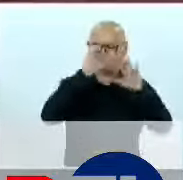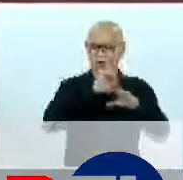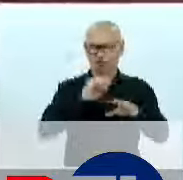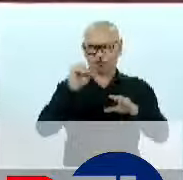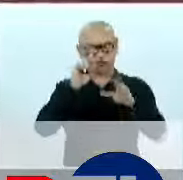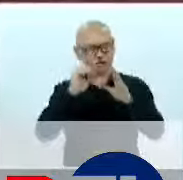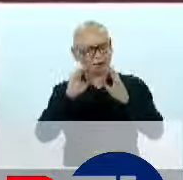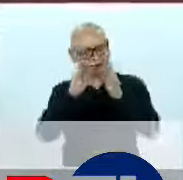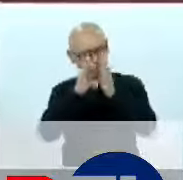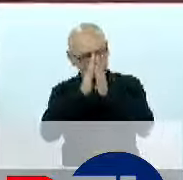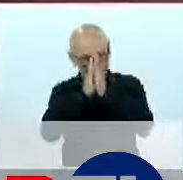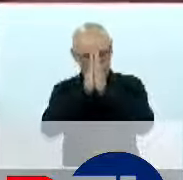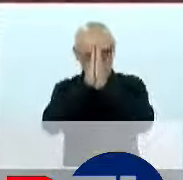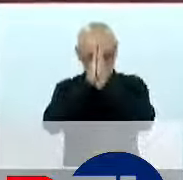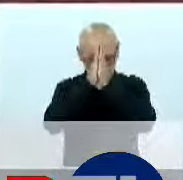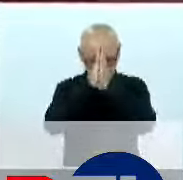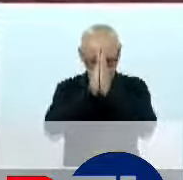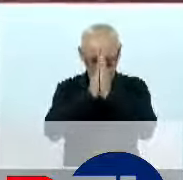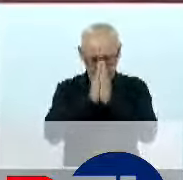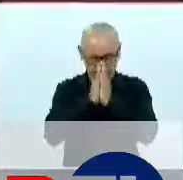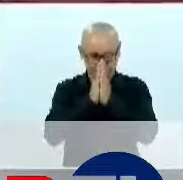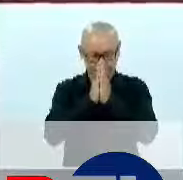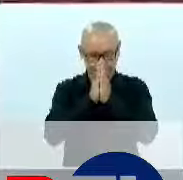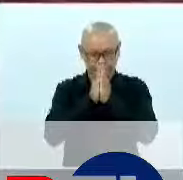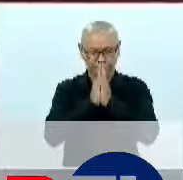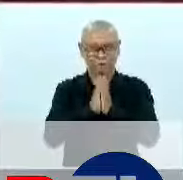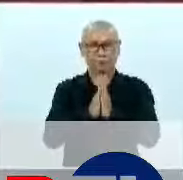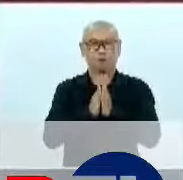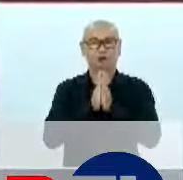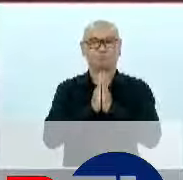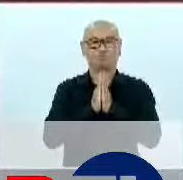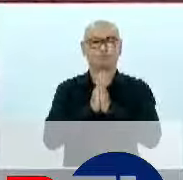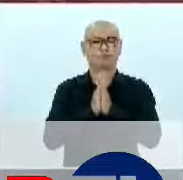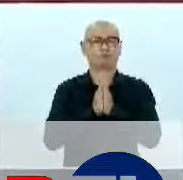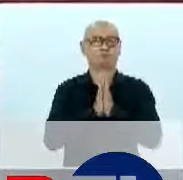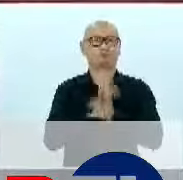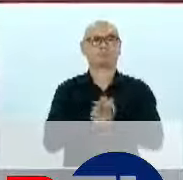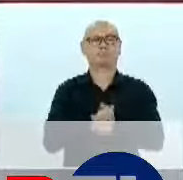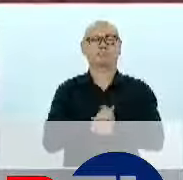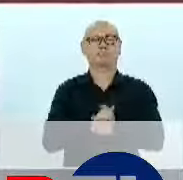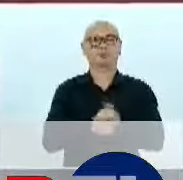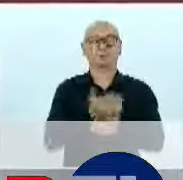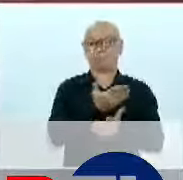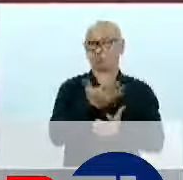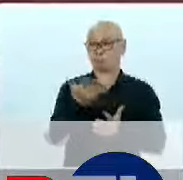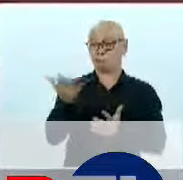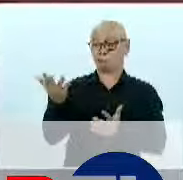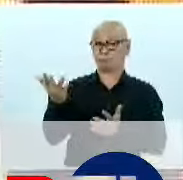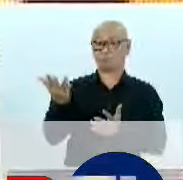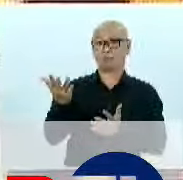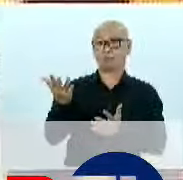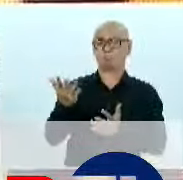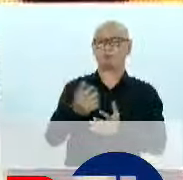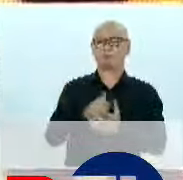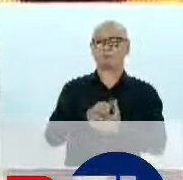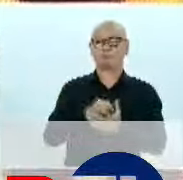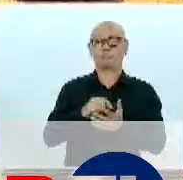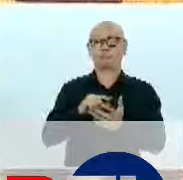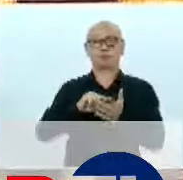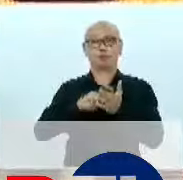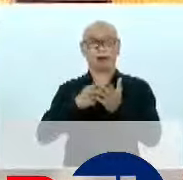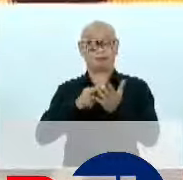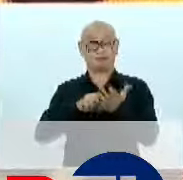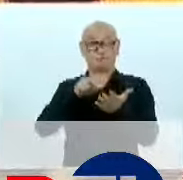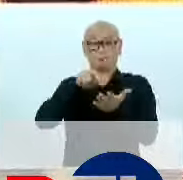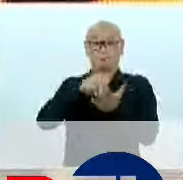Swastiastu namo Budha salam kebajikan Rahayu hadirin sekalian sejak berdirinya